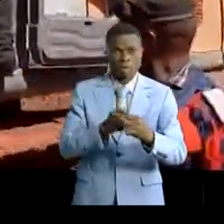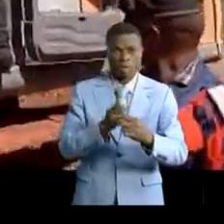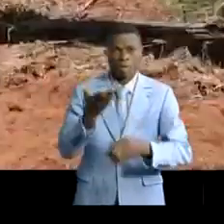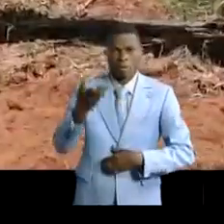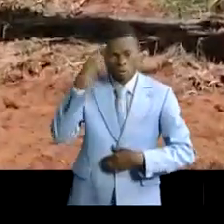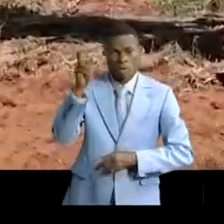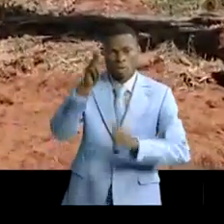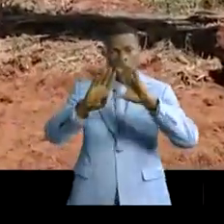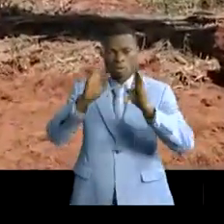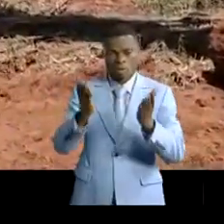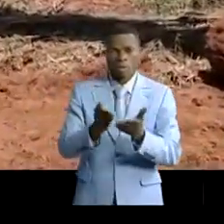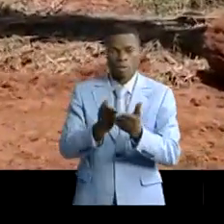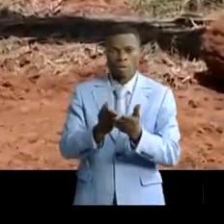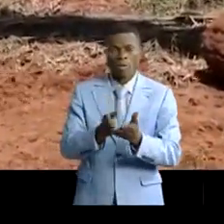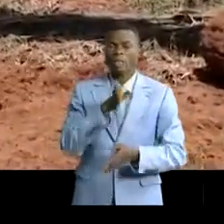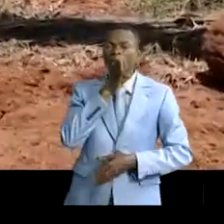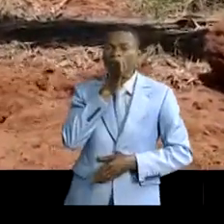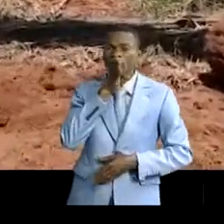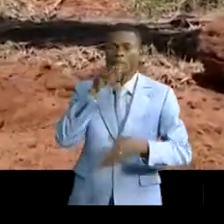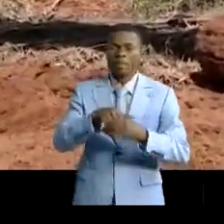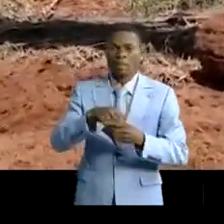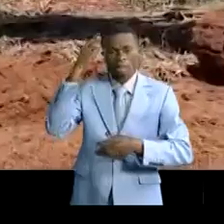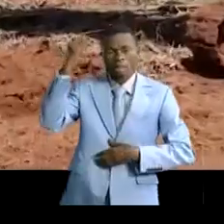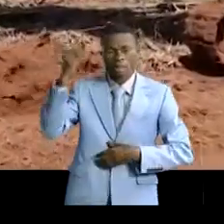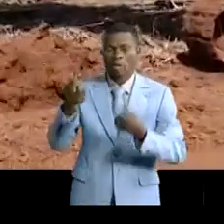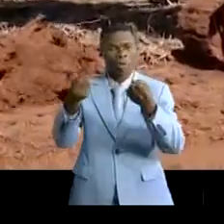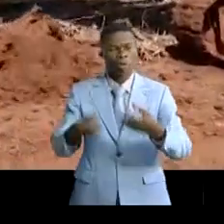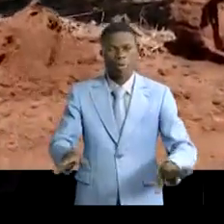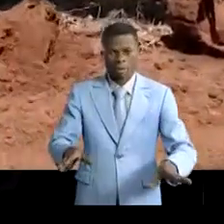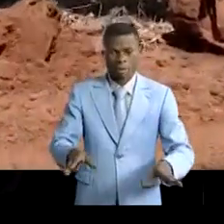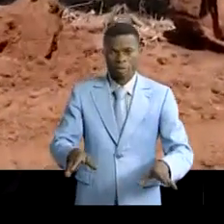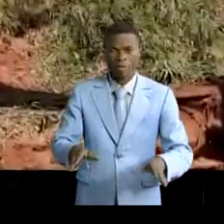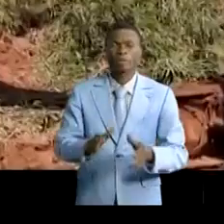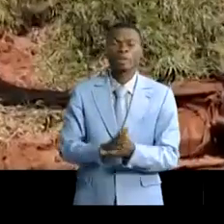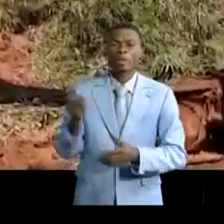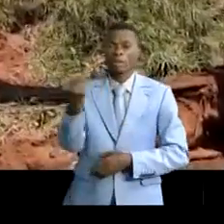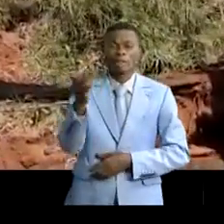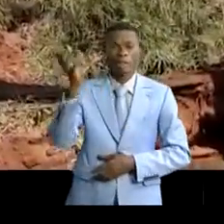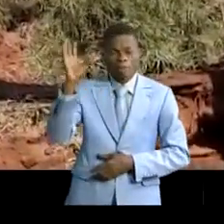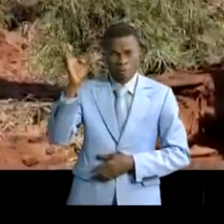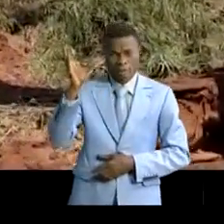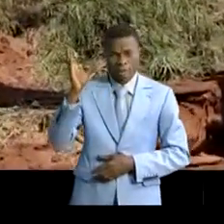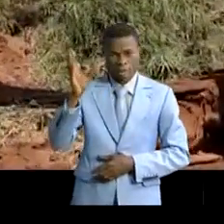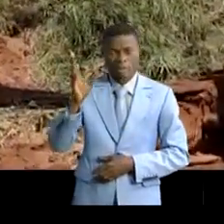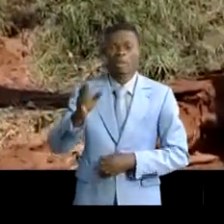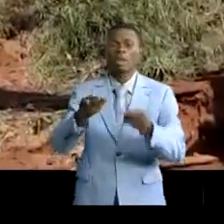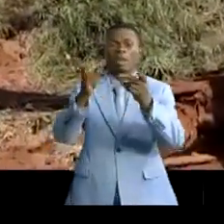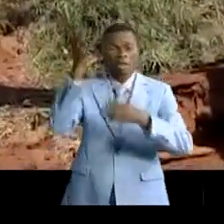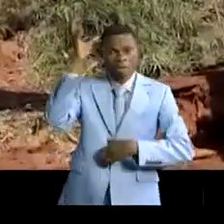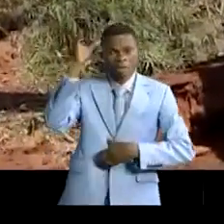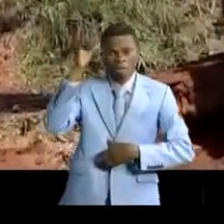pour une population plongée pendant longtemps dans un espoir désespéré. Car et Banalia et Bouta sont des